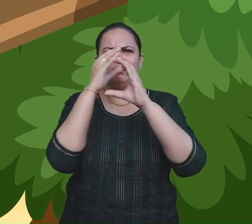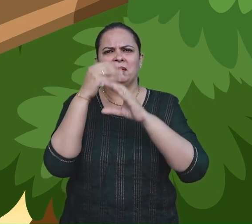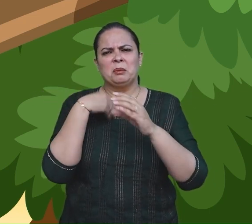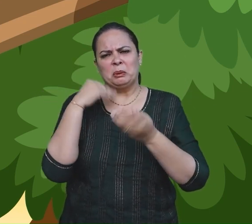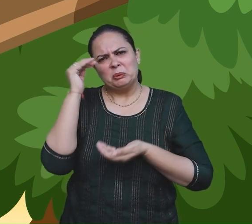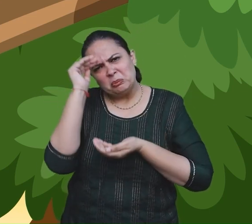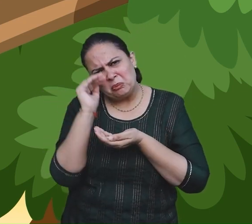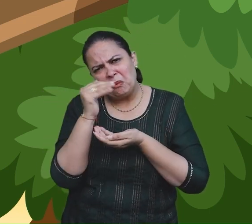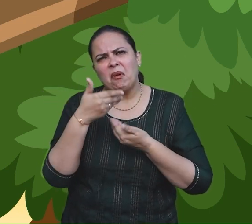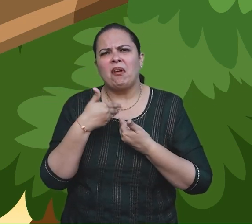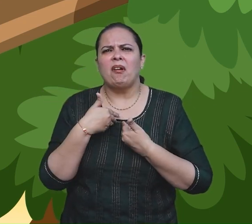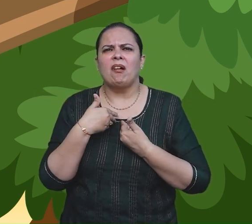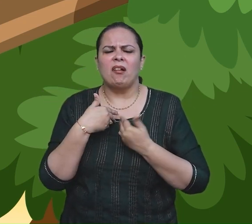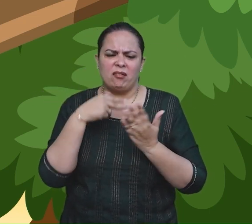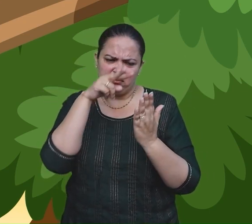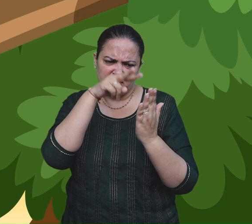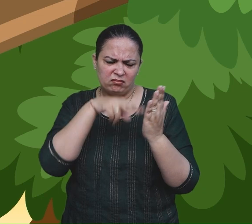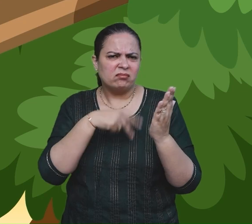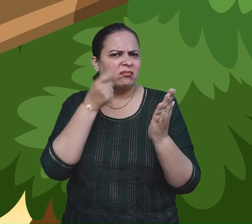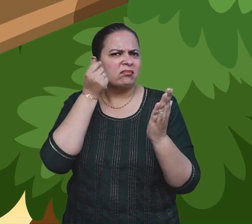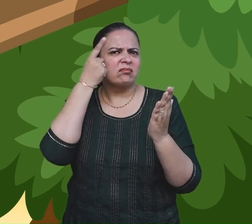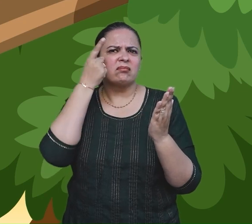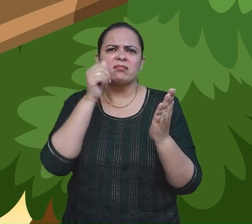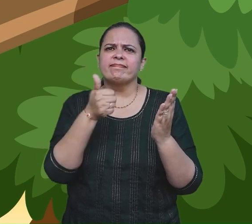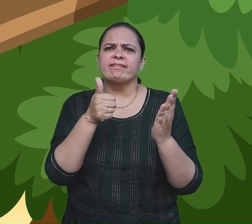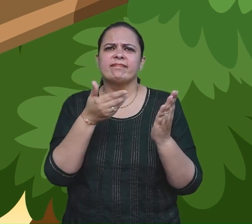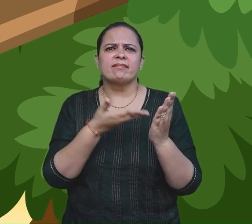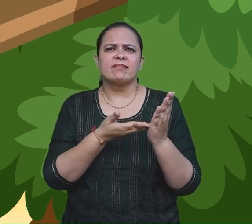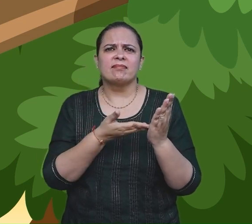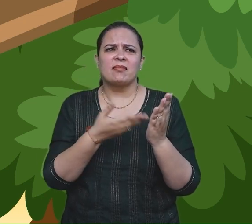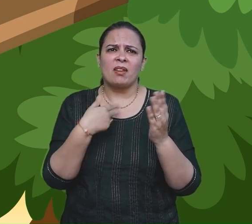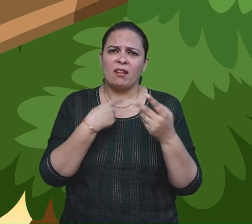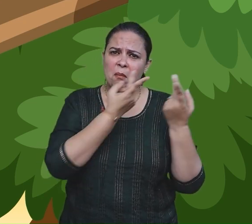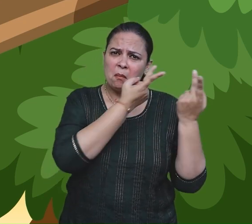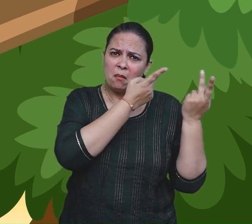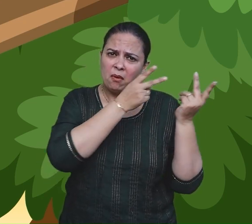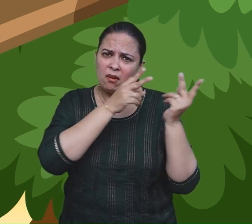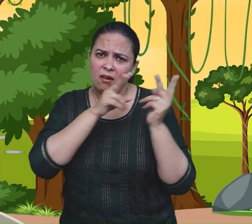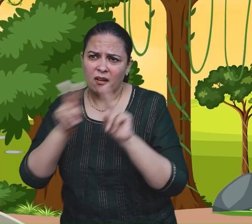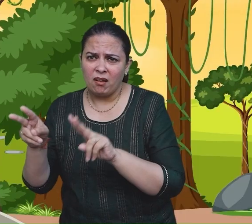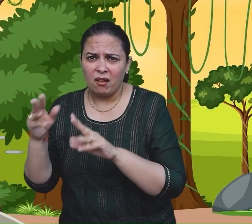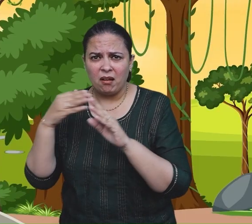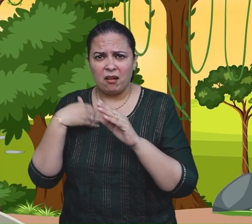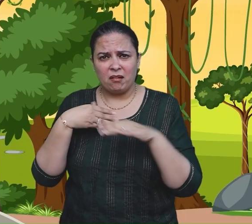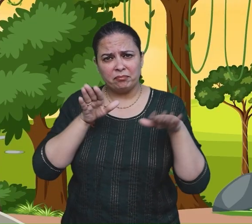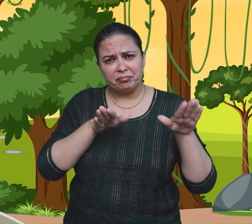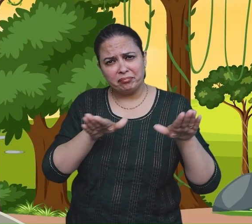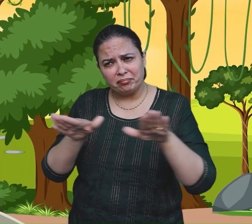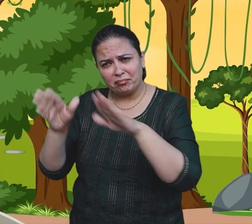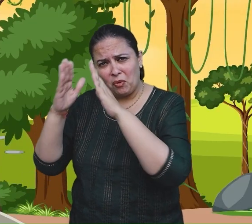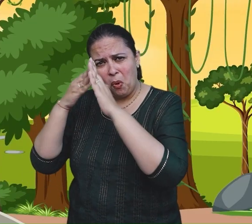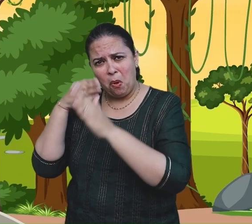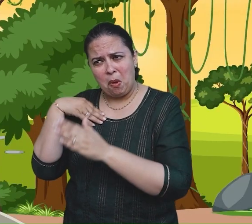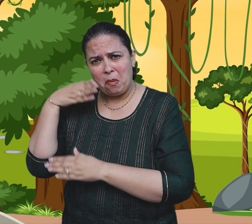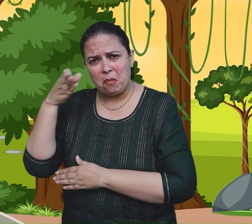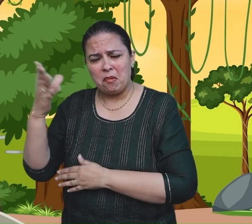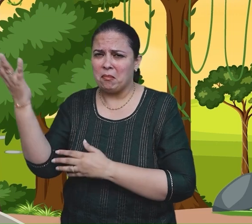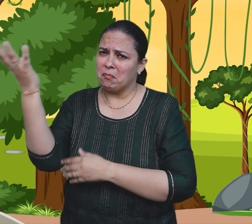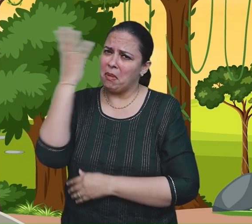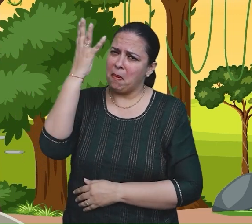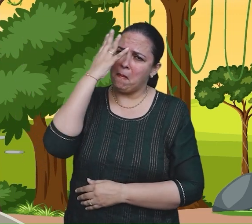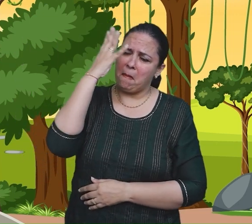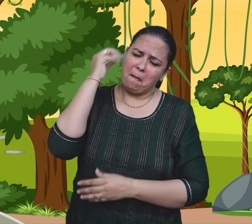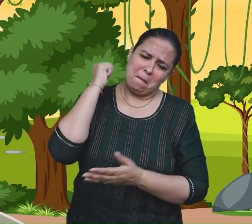हूँ कि मुझे तो कुछ समझ ही नहीं आ रहा। अब फिर वापस घर जाऊंगा तो पक्का डांट पड़ जाएगी। क्या